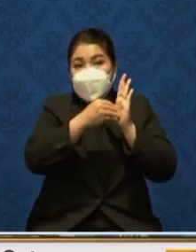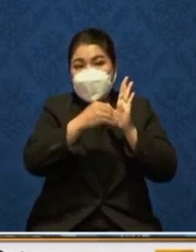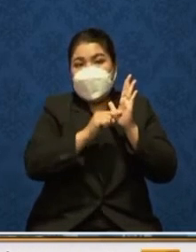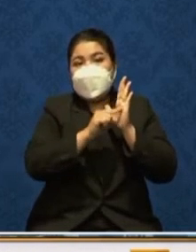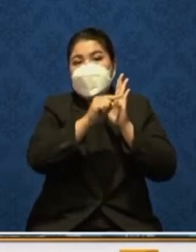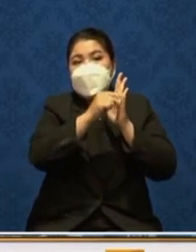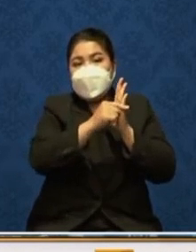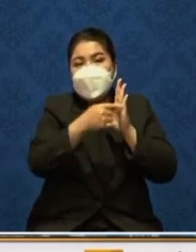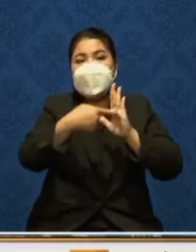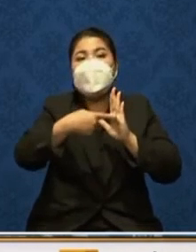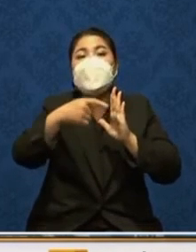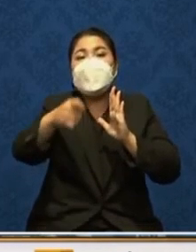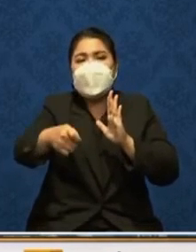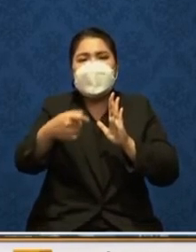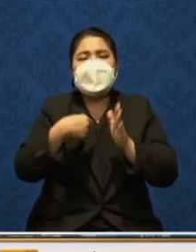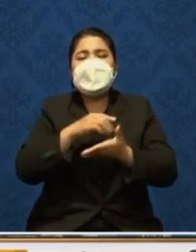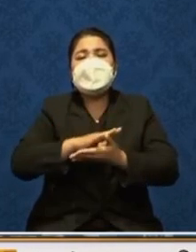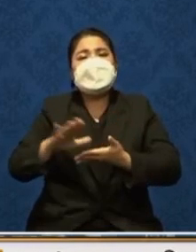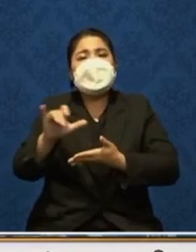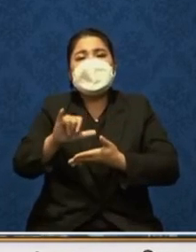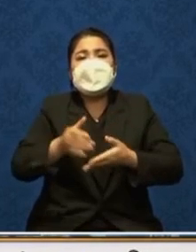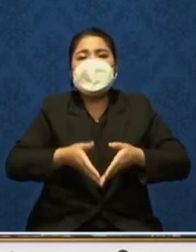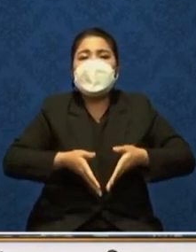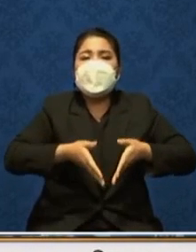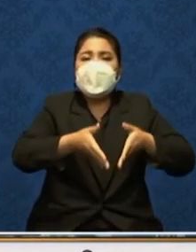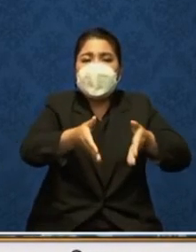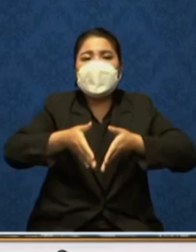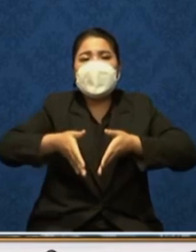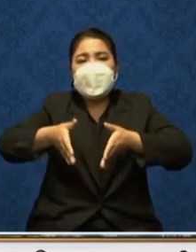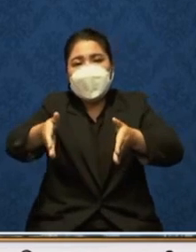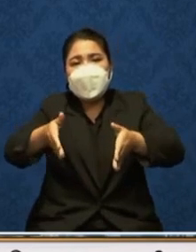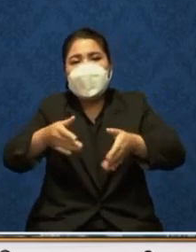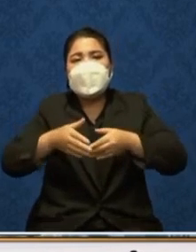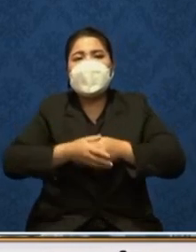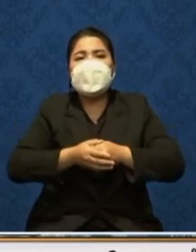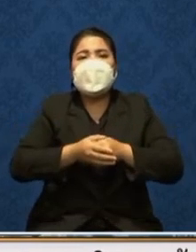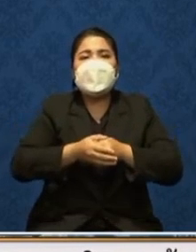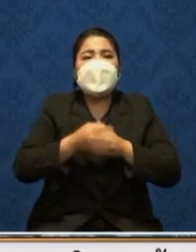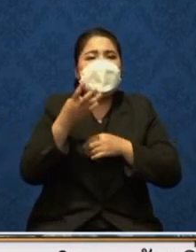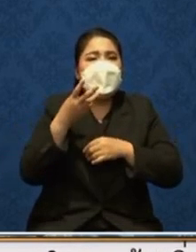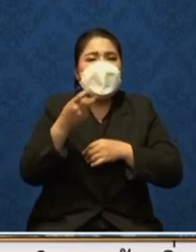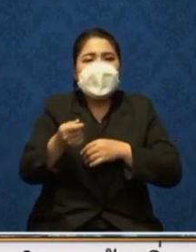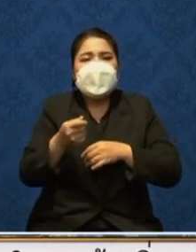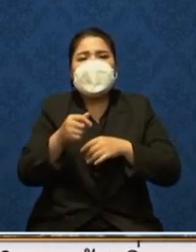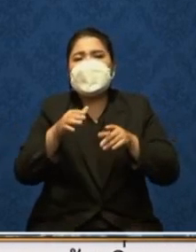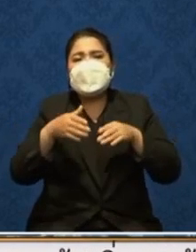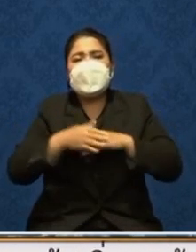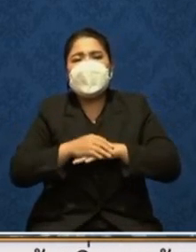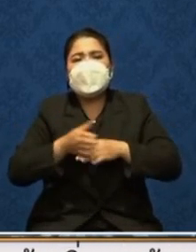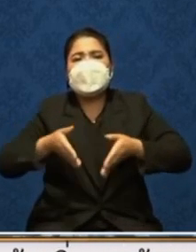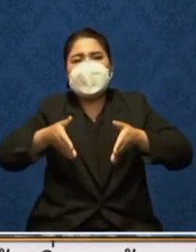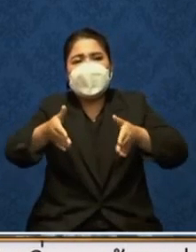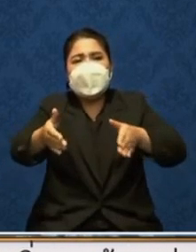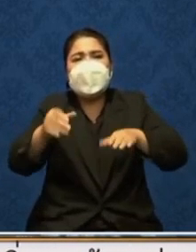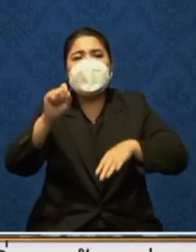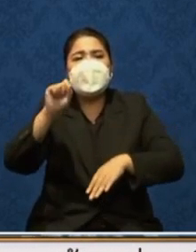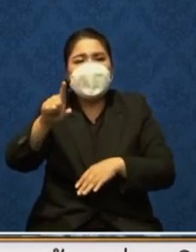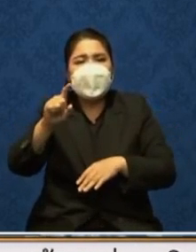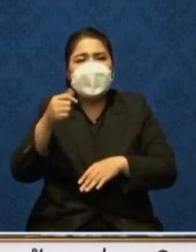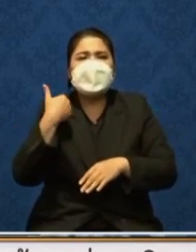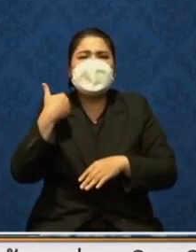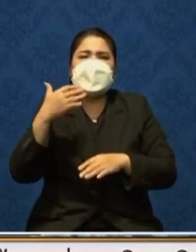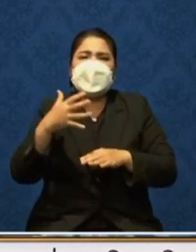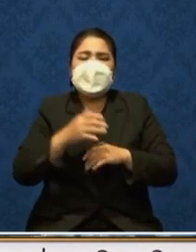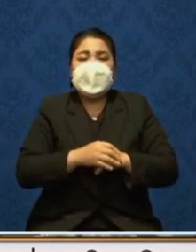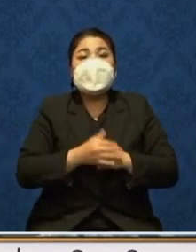ยไม่เสรจเลยสัอันไม่วจะเปรไทางคู่ รถไความเร็วสูงหรอว Motorway, ยัไม่เสรจเลยสัอันแต่ตอนนี้ขยายฝันดจาก 4